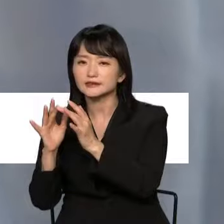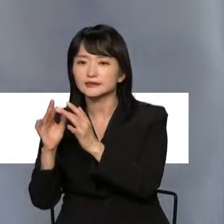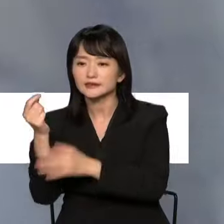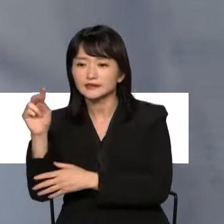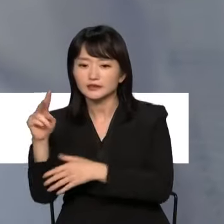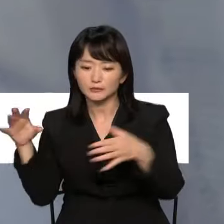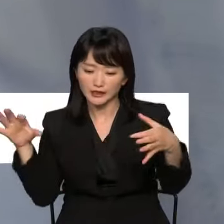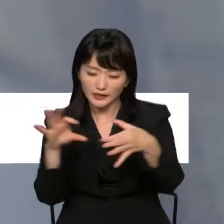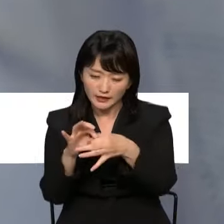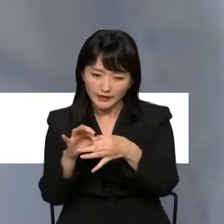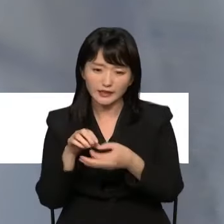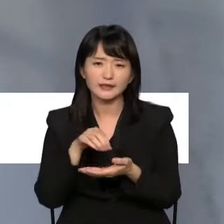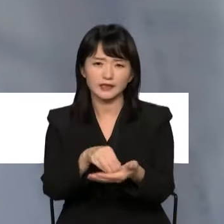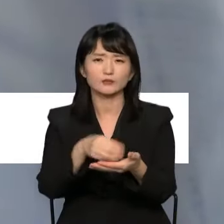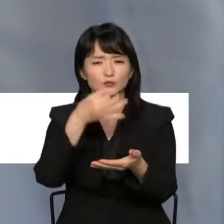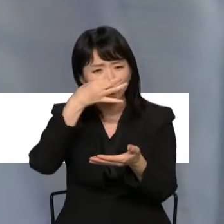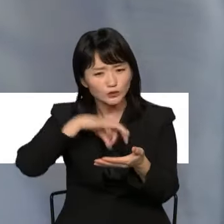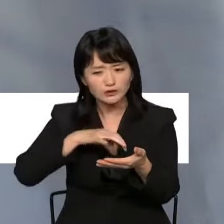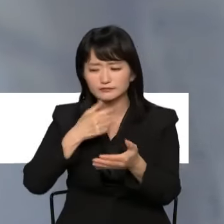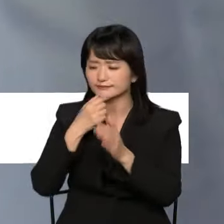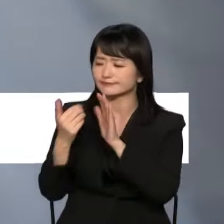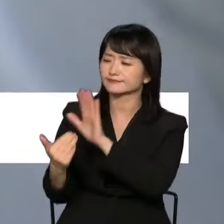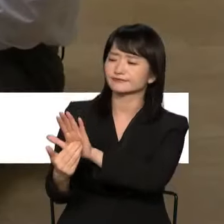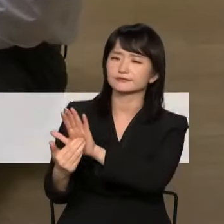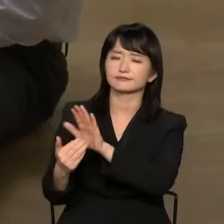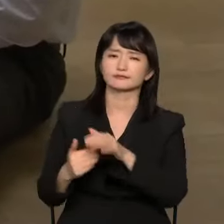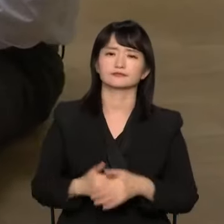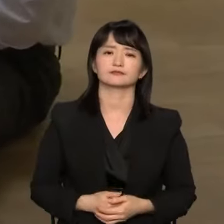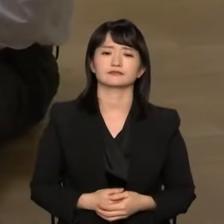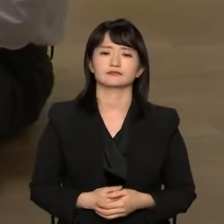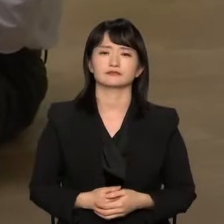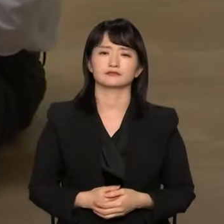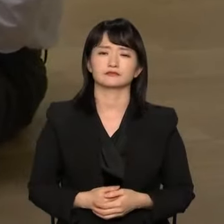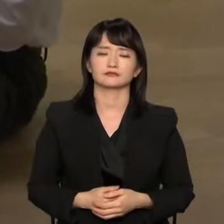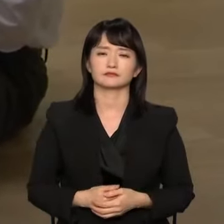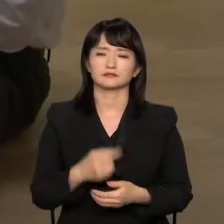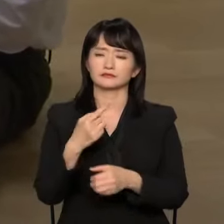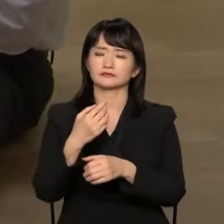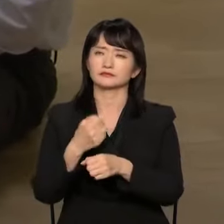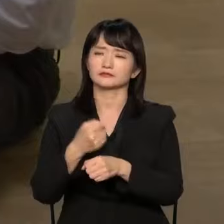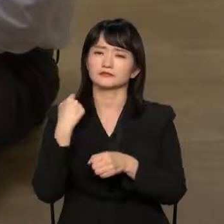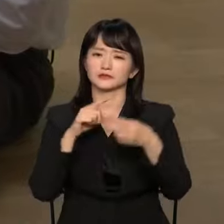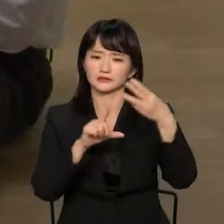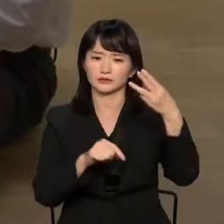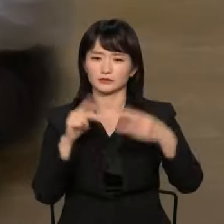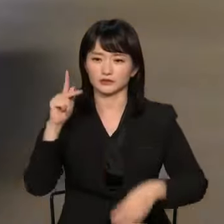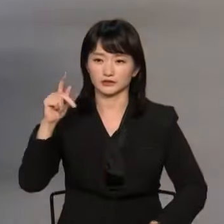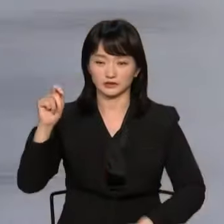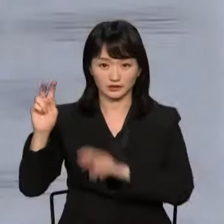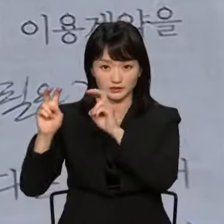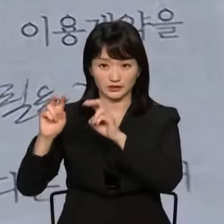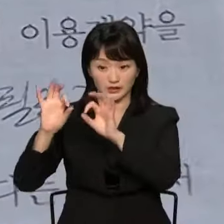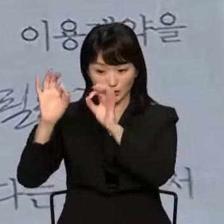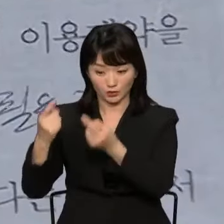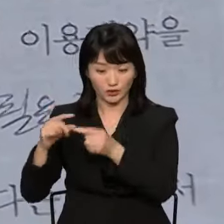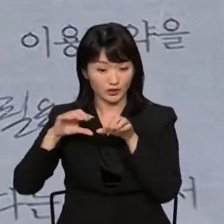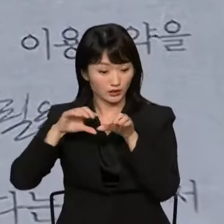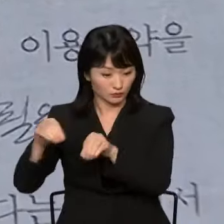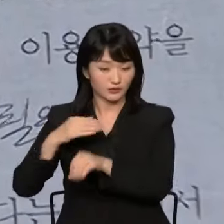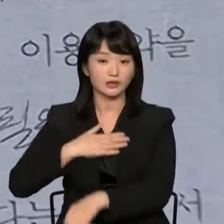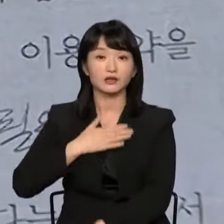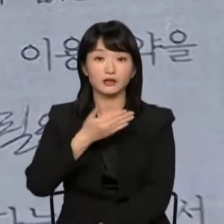가입해두면 유리하다고 안내했고 유족은 거부했습니다. 그런데 지난해 3월 KT가 할인을 중단하겠다고